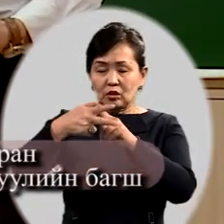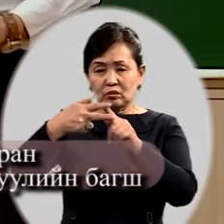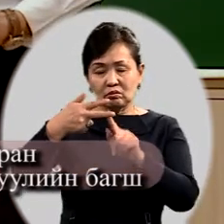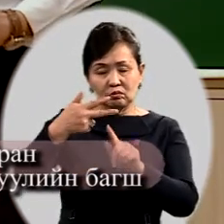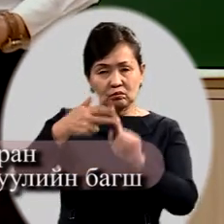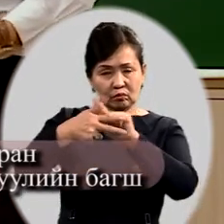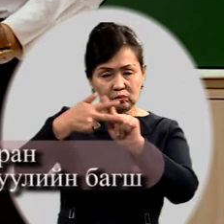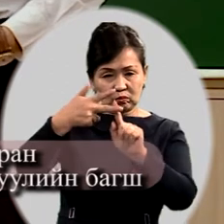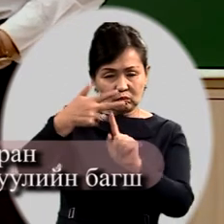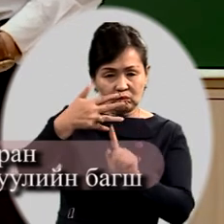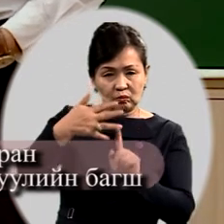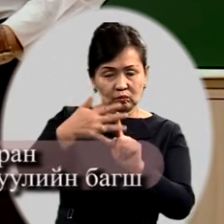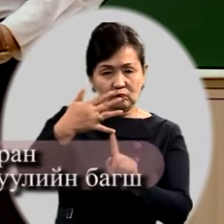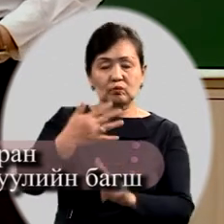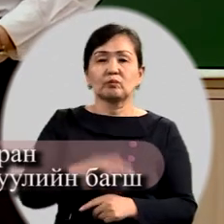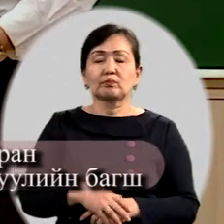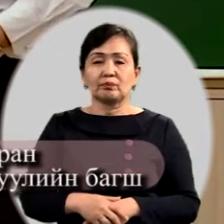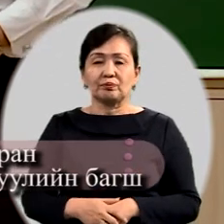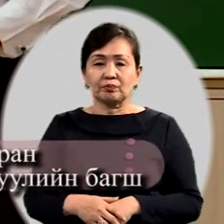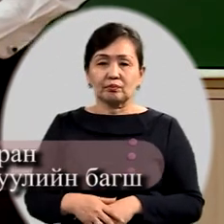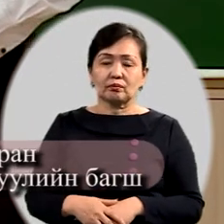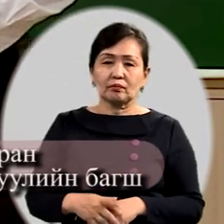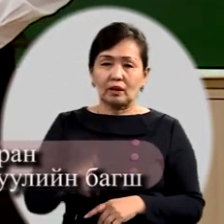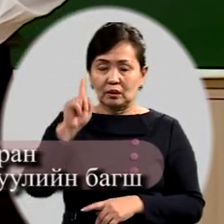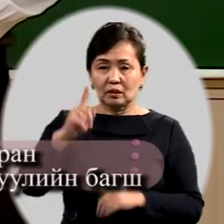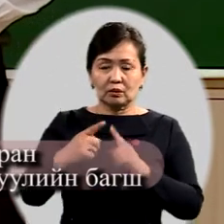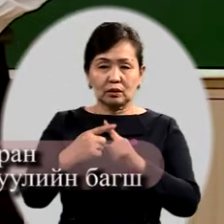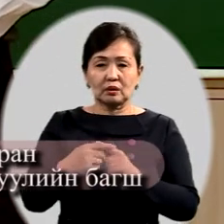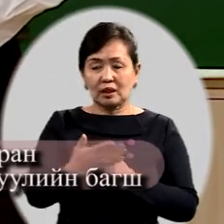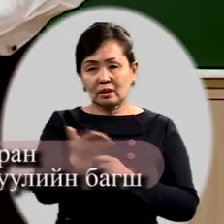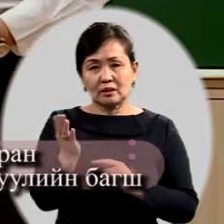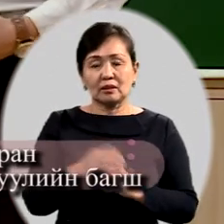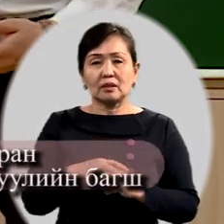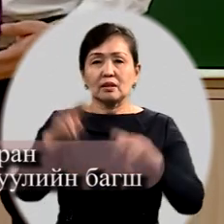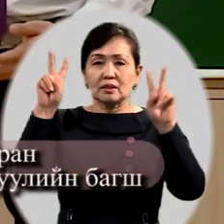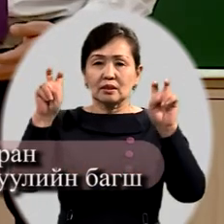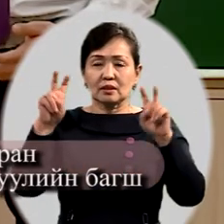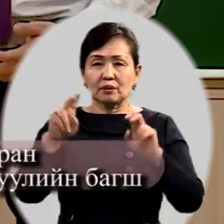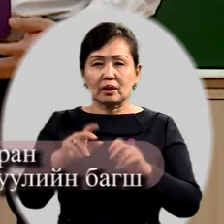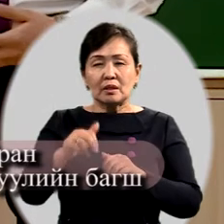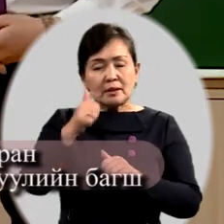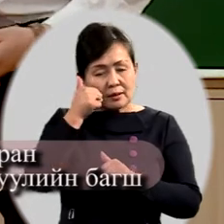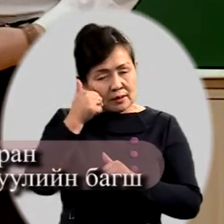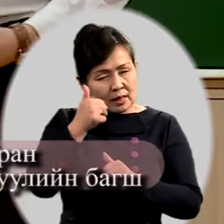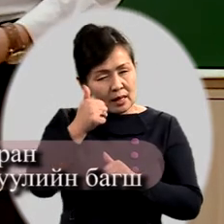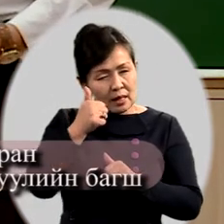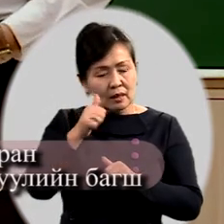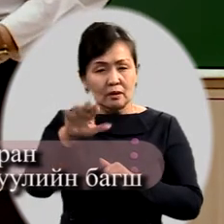реті болады. Оларды атап өтсек, алдымен тақырыпты дұрыс таңдау қажет.